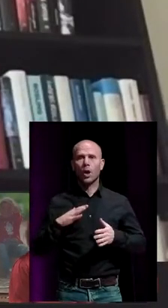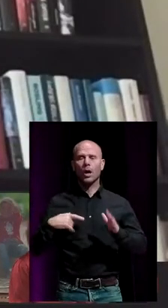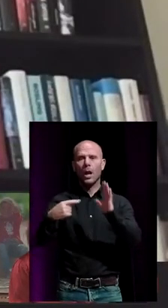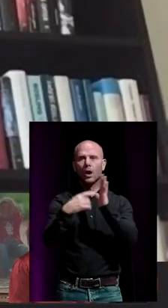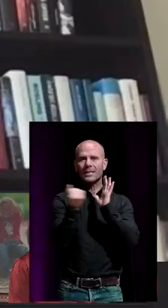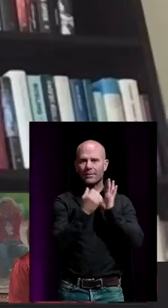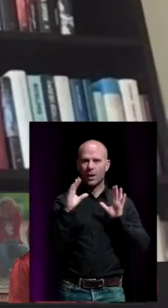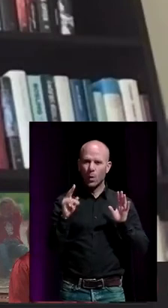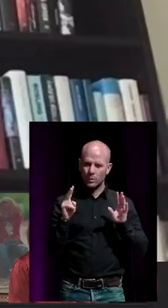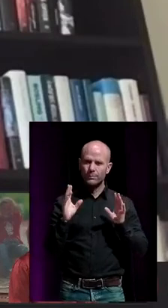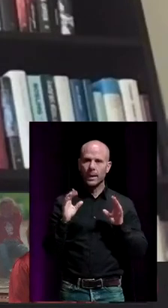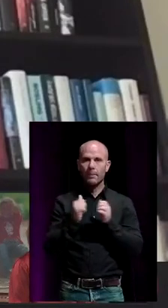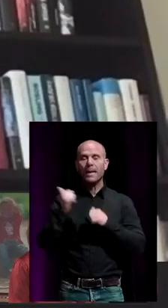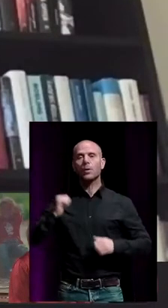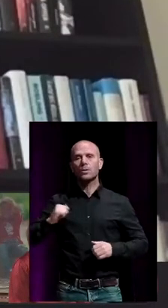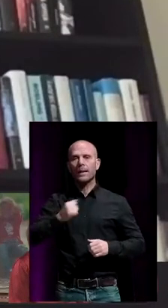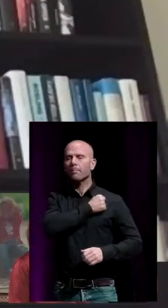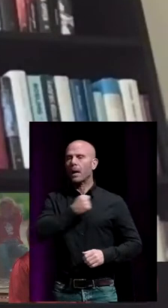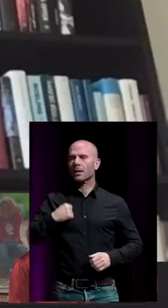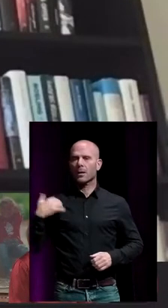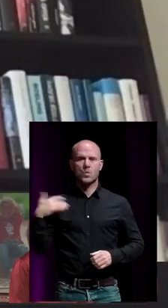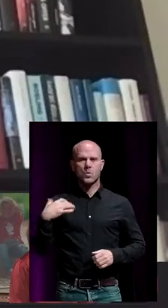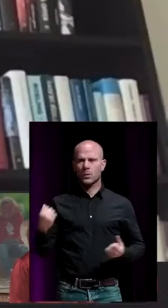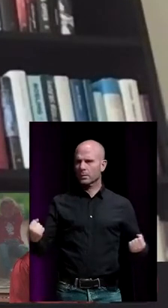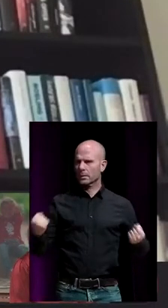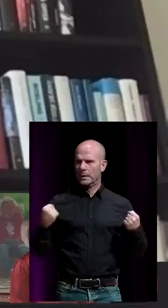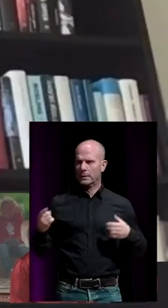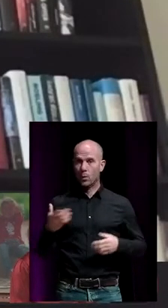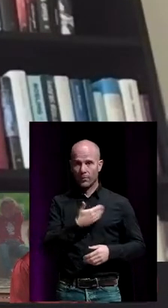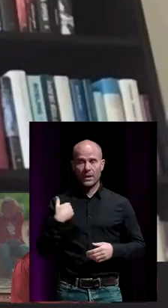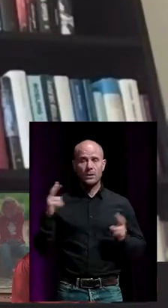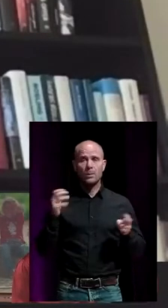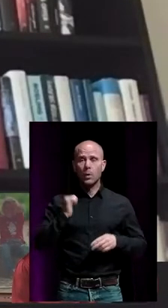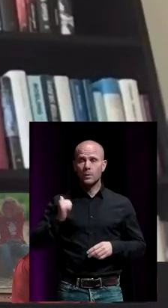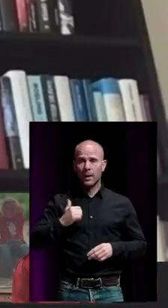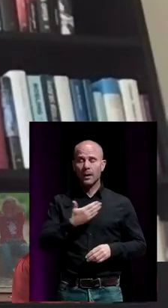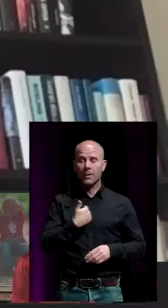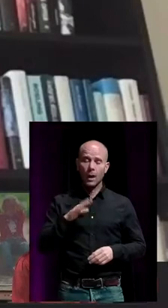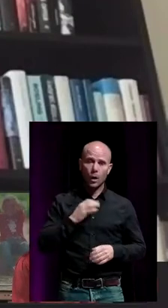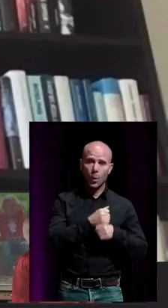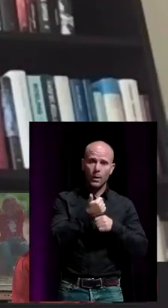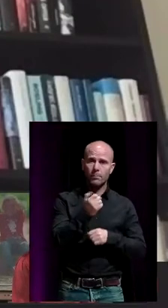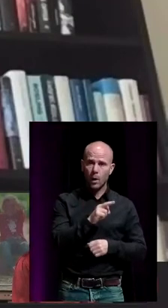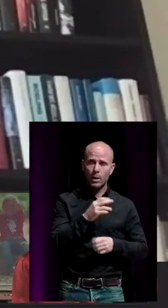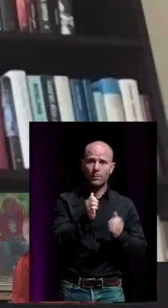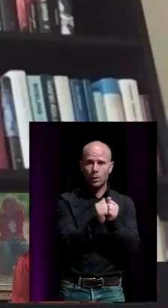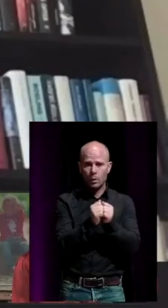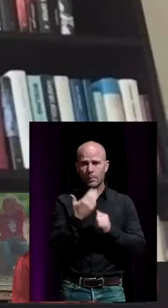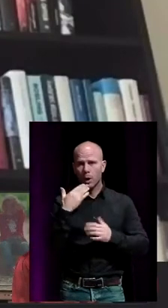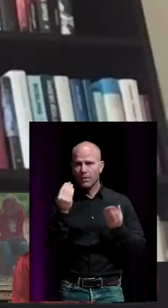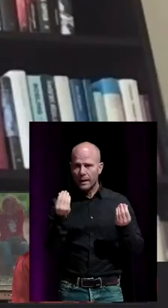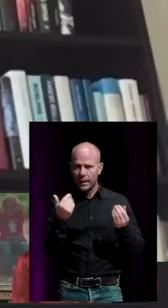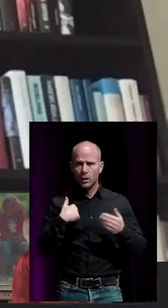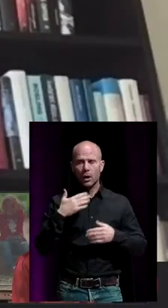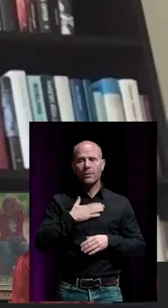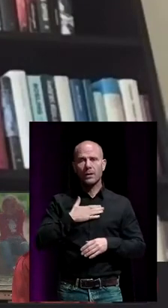där på konsumentmakten är jättestark. Och vi som konsumenter vill ju ha hållbara produkter, vi vill ha god kvalitet och jag vill veta